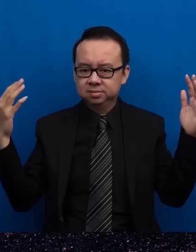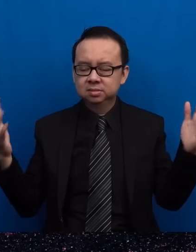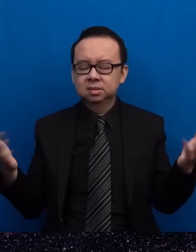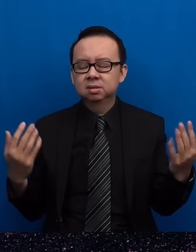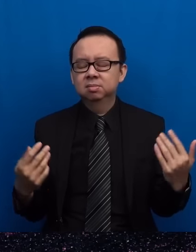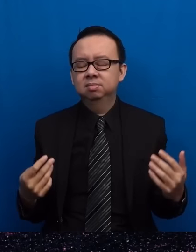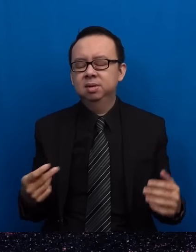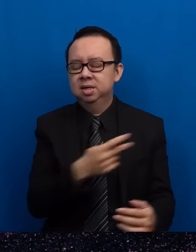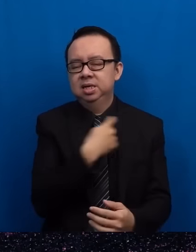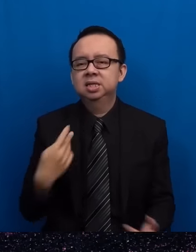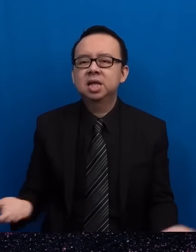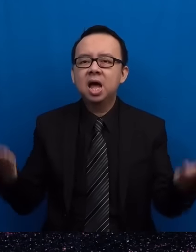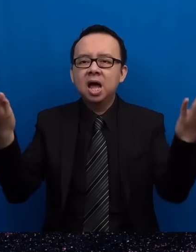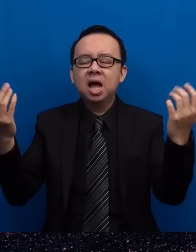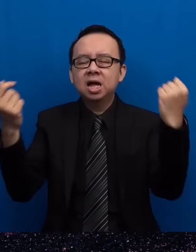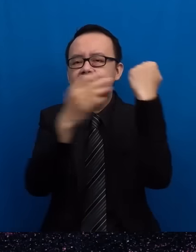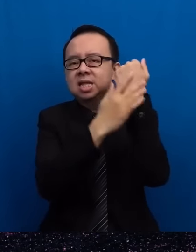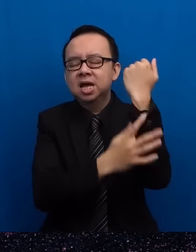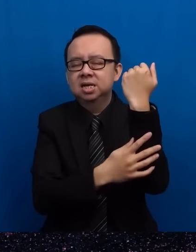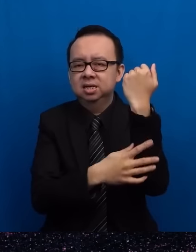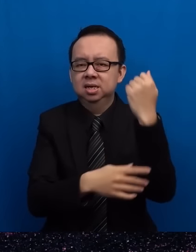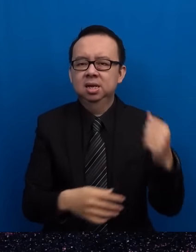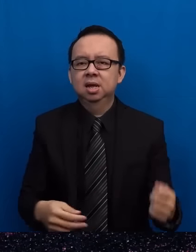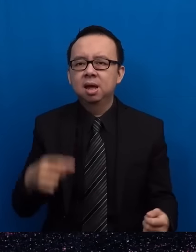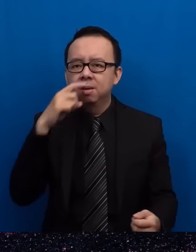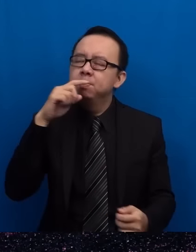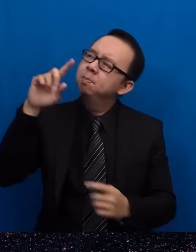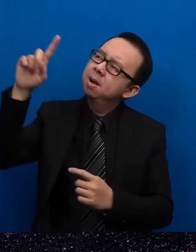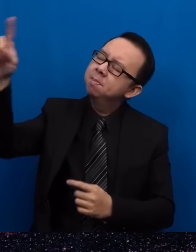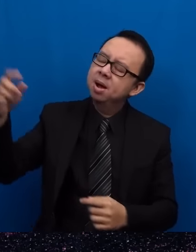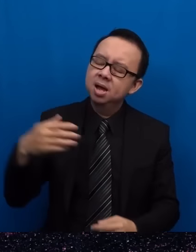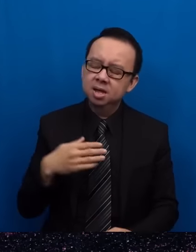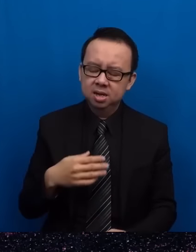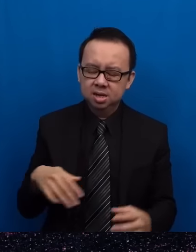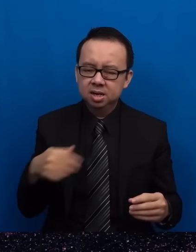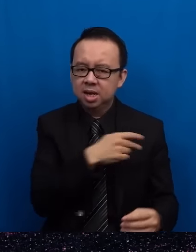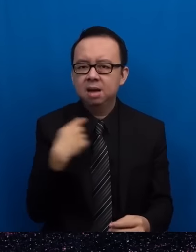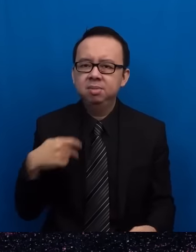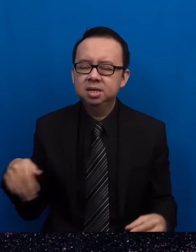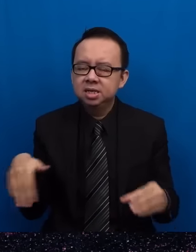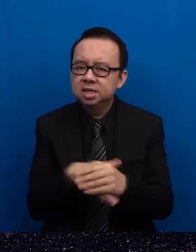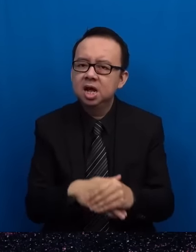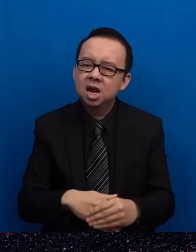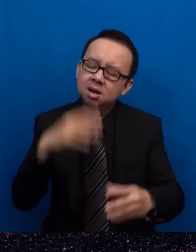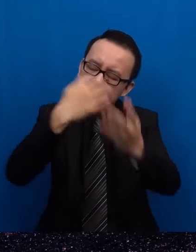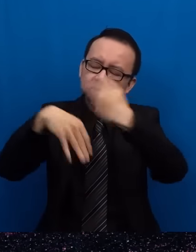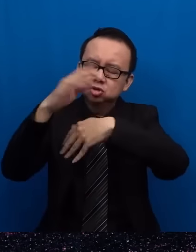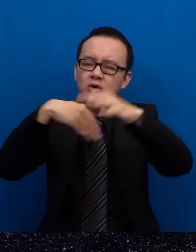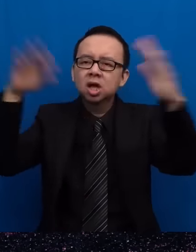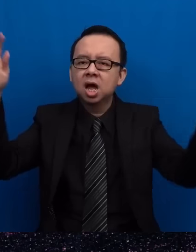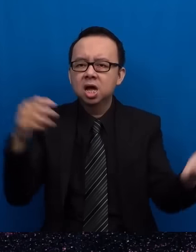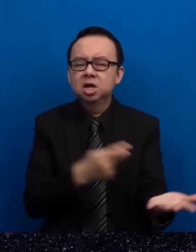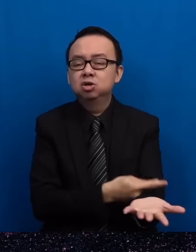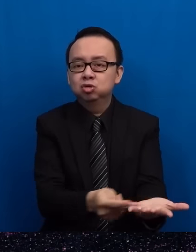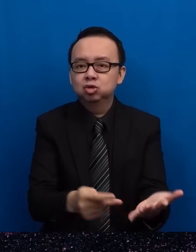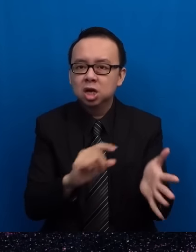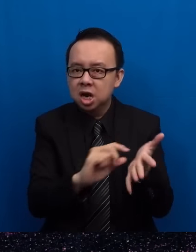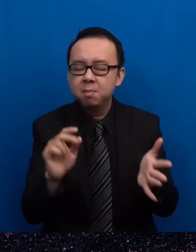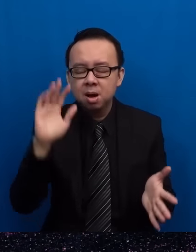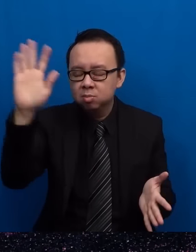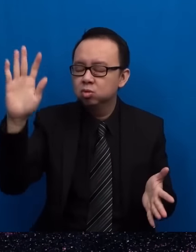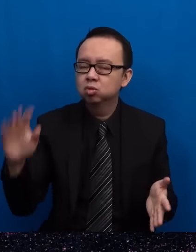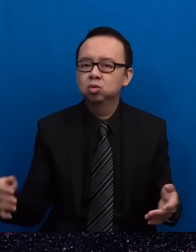Mari kita angkat tangan kita sama-sama. Bapa kami yang ada di dalam sorga, dikuduskanlah namamu.